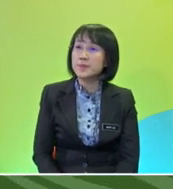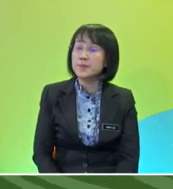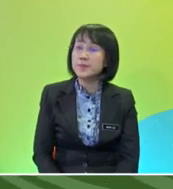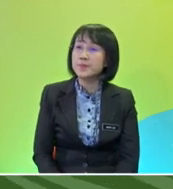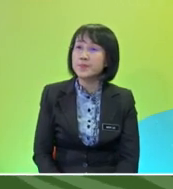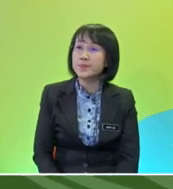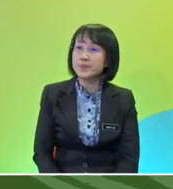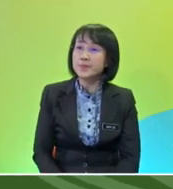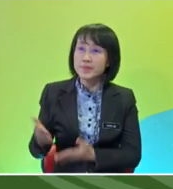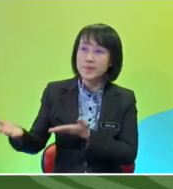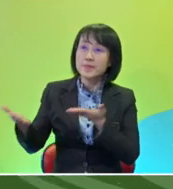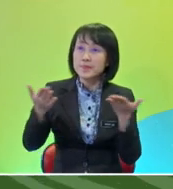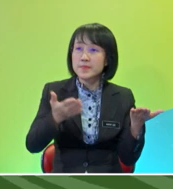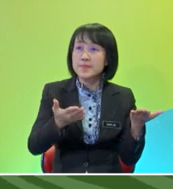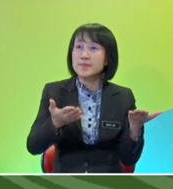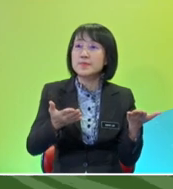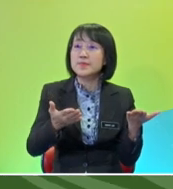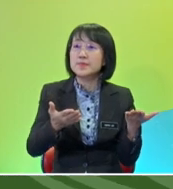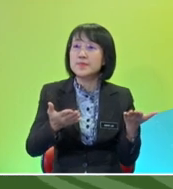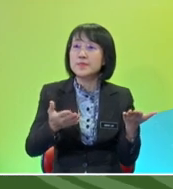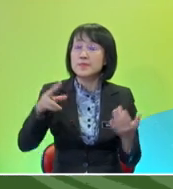betina membawa